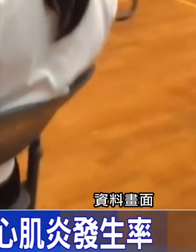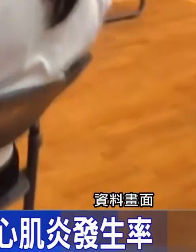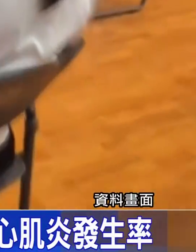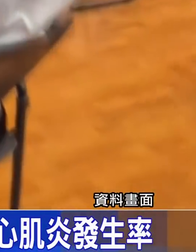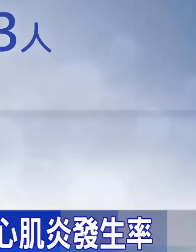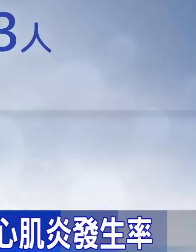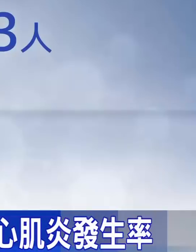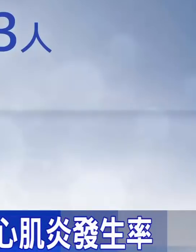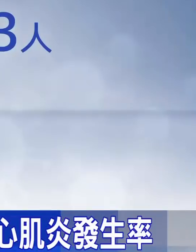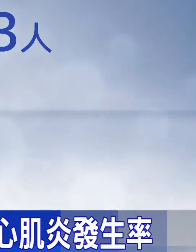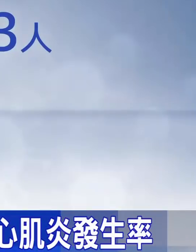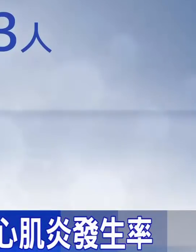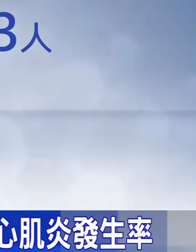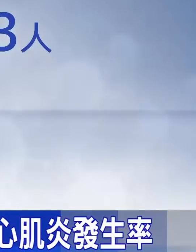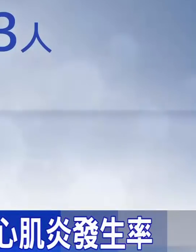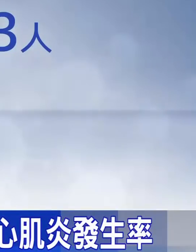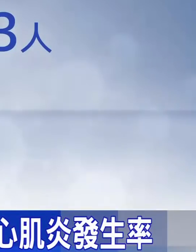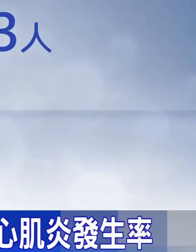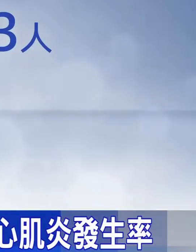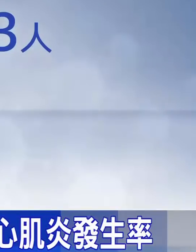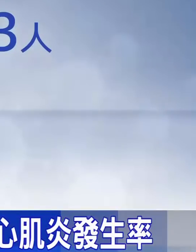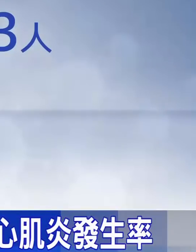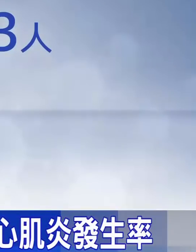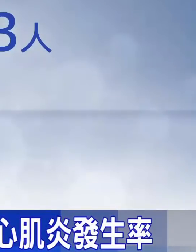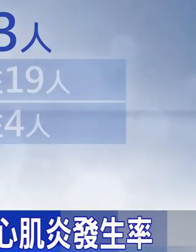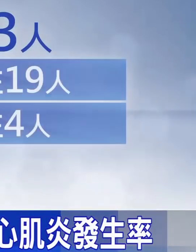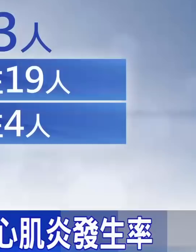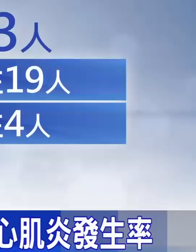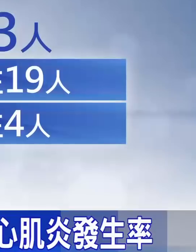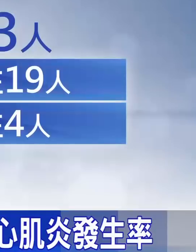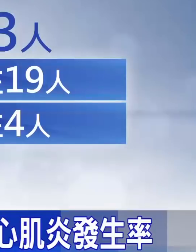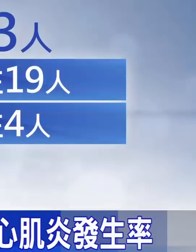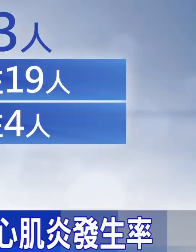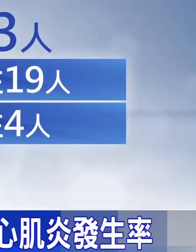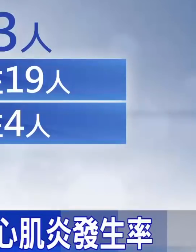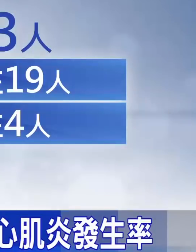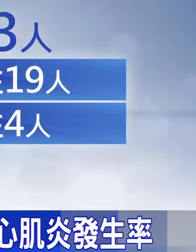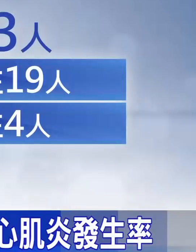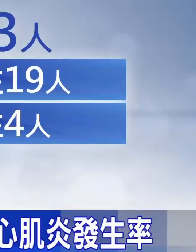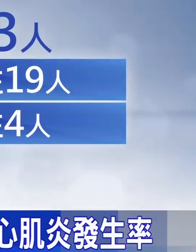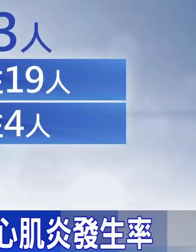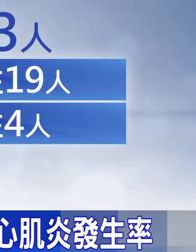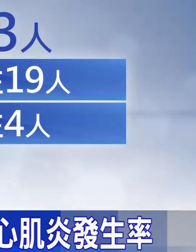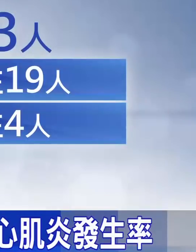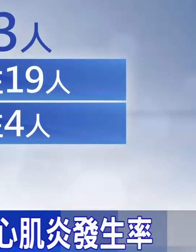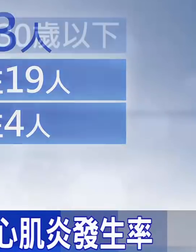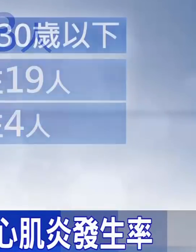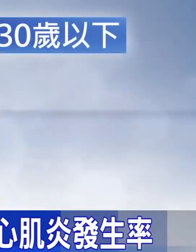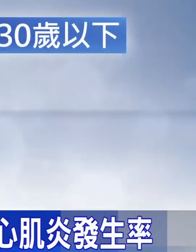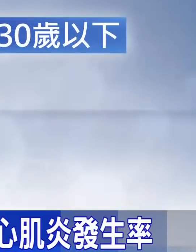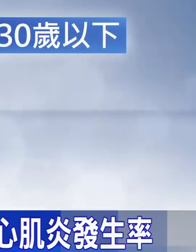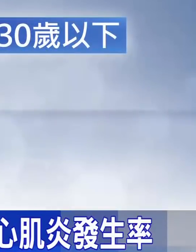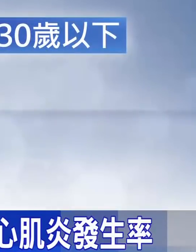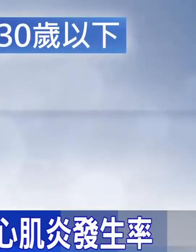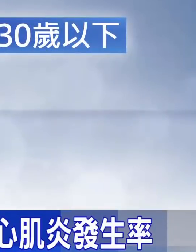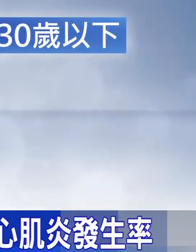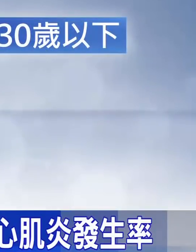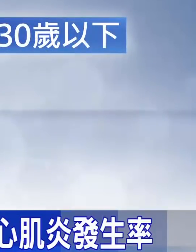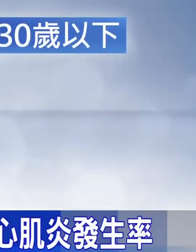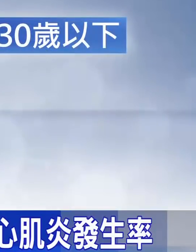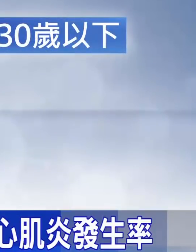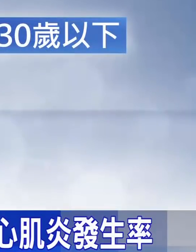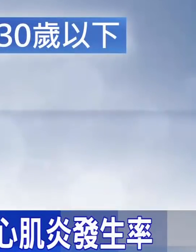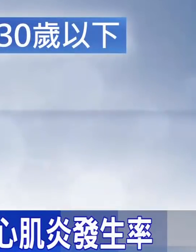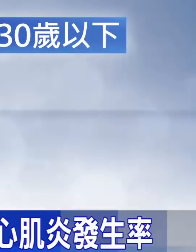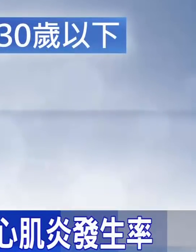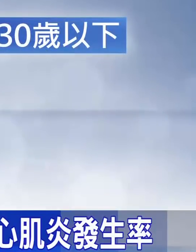至30号，心肌炎、心包膜炎副作用累积通报23起，以男性居多，占了80%。国外数据则显示，